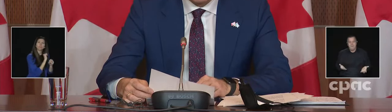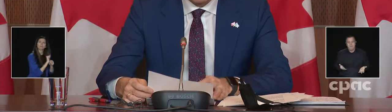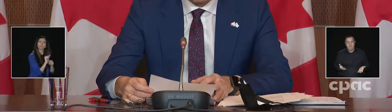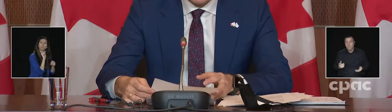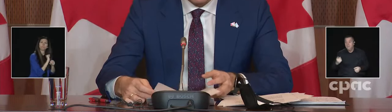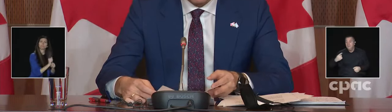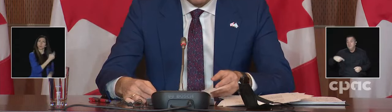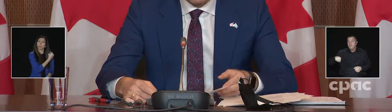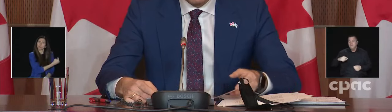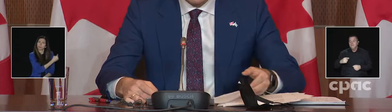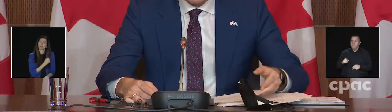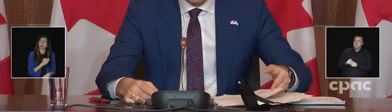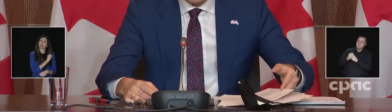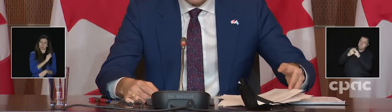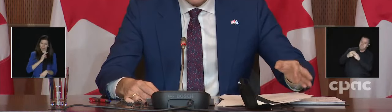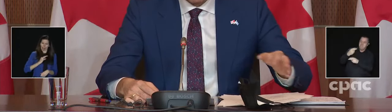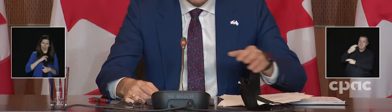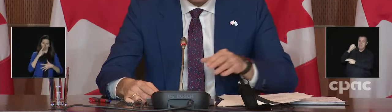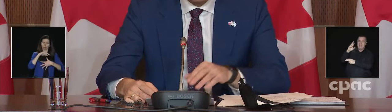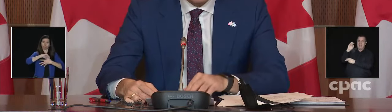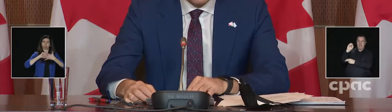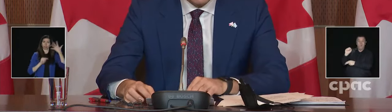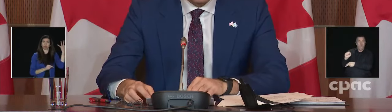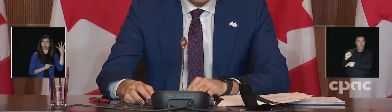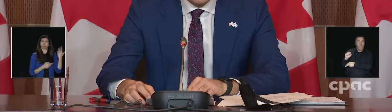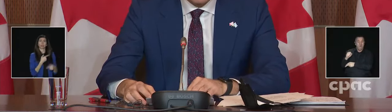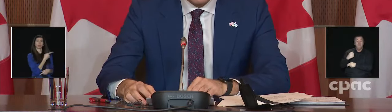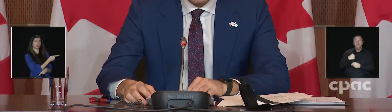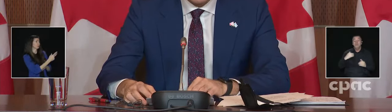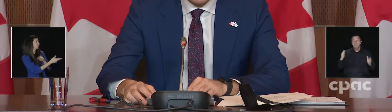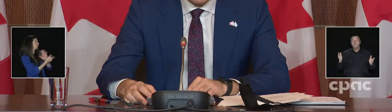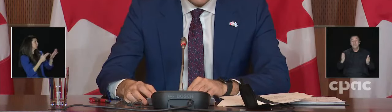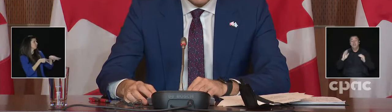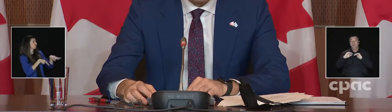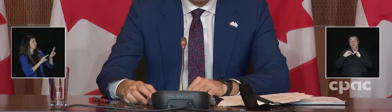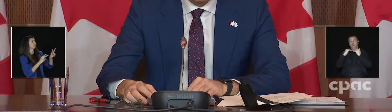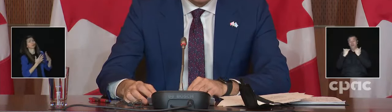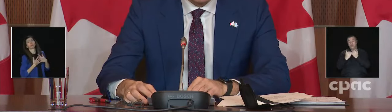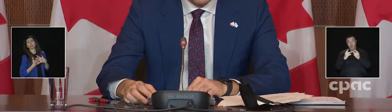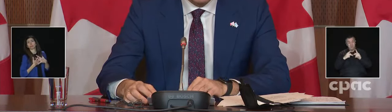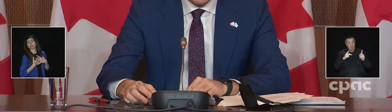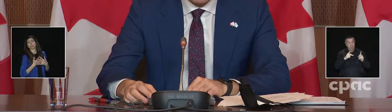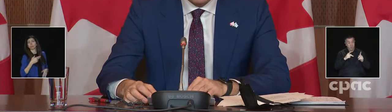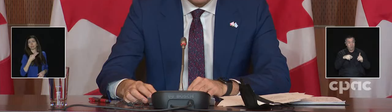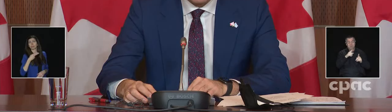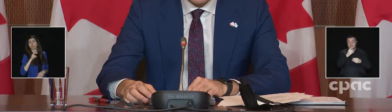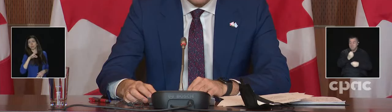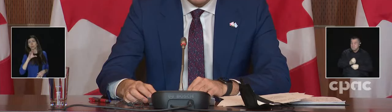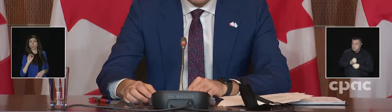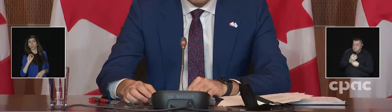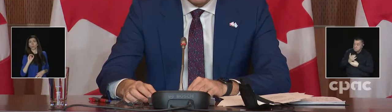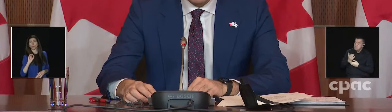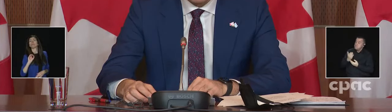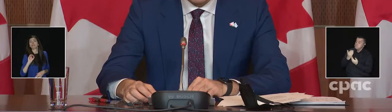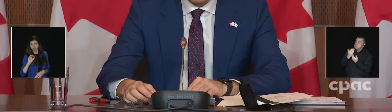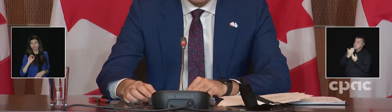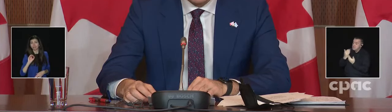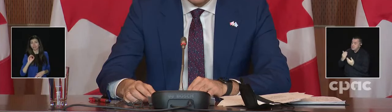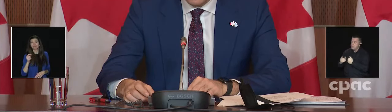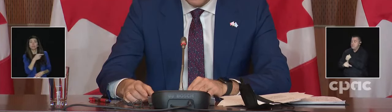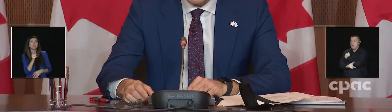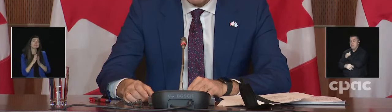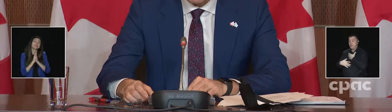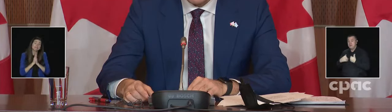Vous êtes nos héros. Et j'encourage toutes et tous à exprimer notre gratitude envers les travailleurs de la